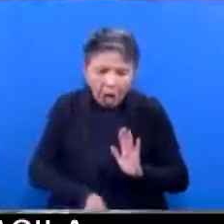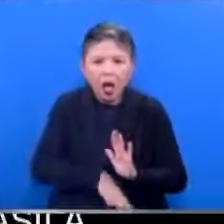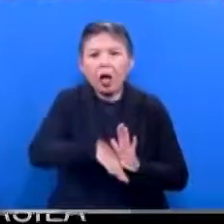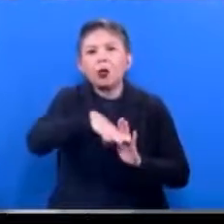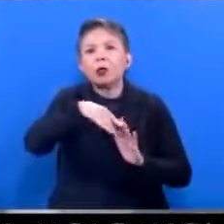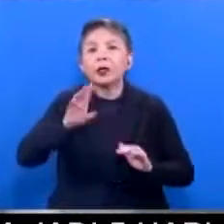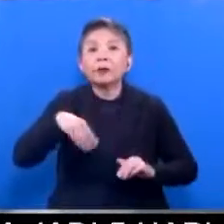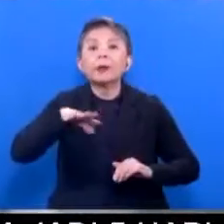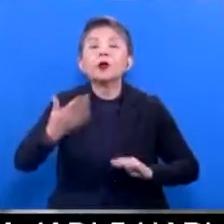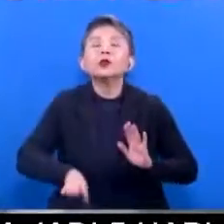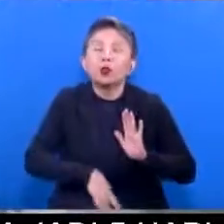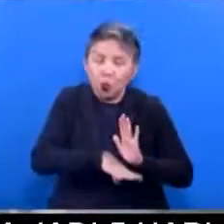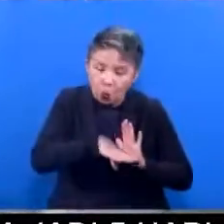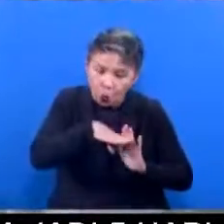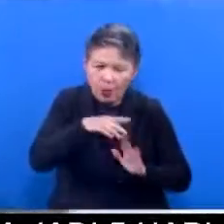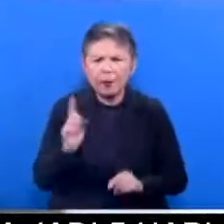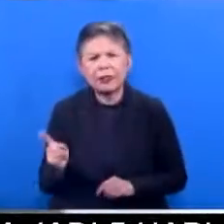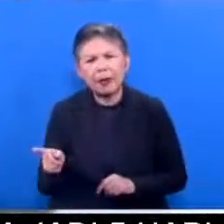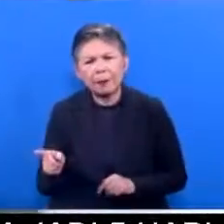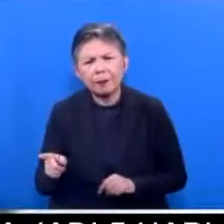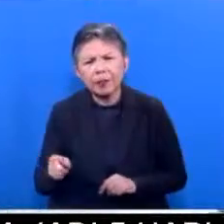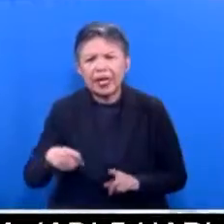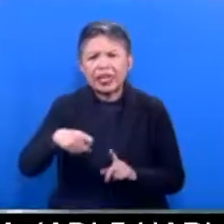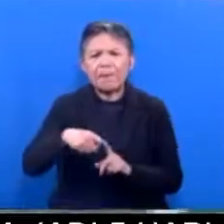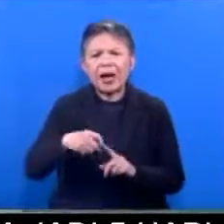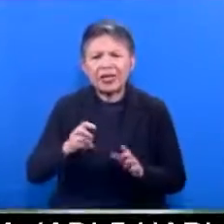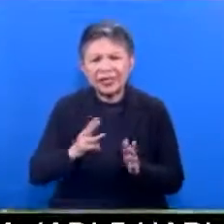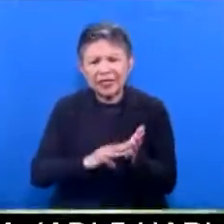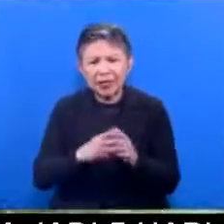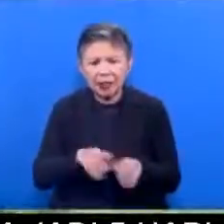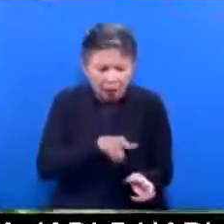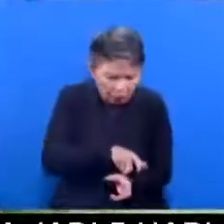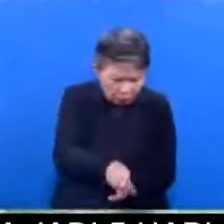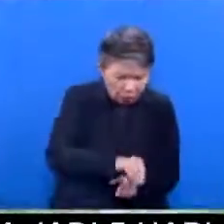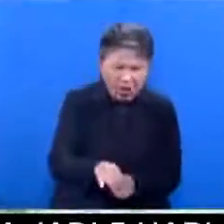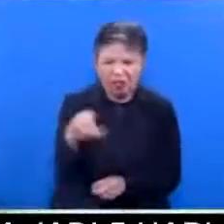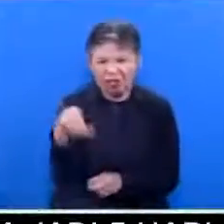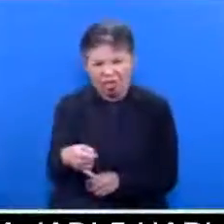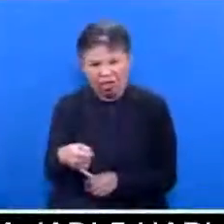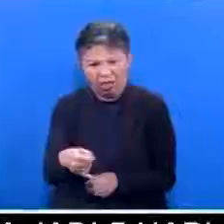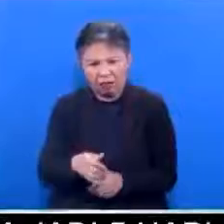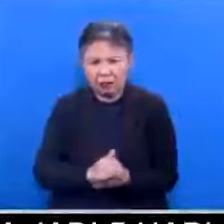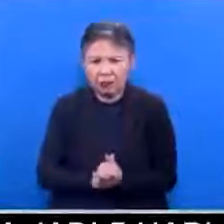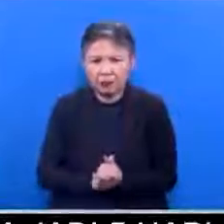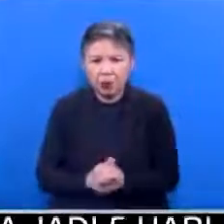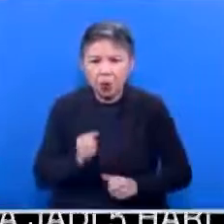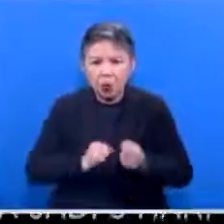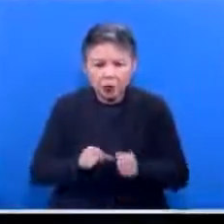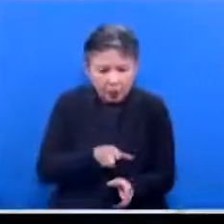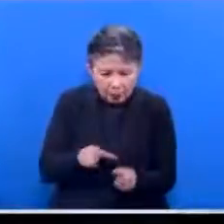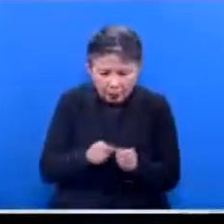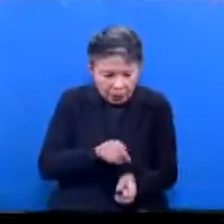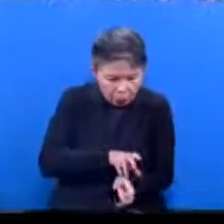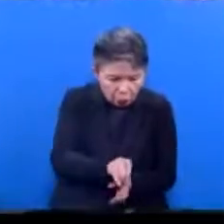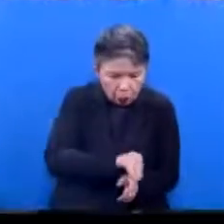hujan. Menurut warga, penyebab banjir di wilayah ini tidak memiliki drainase yang memadai. Upaya membuat saluran